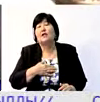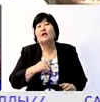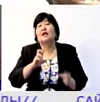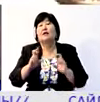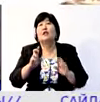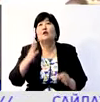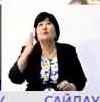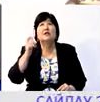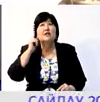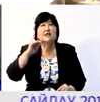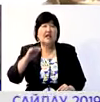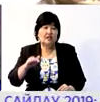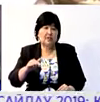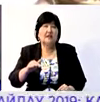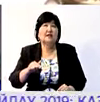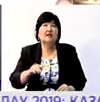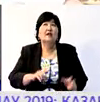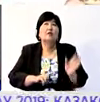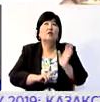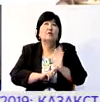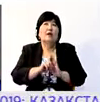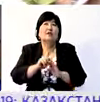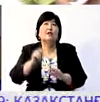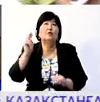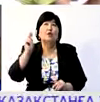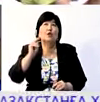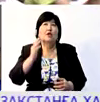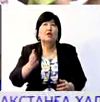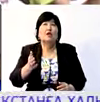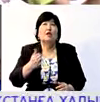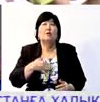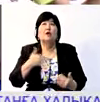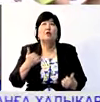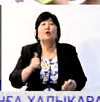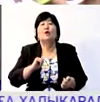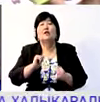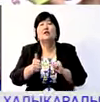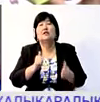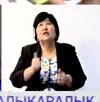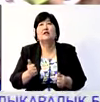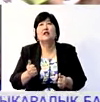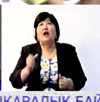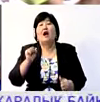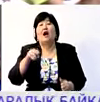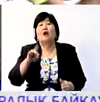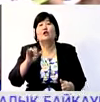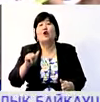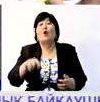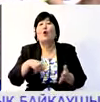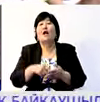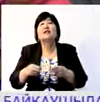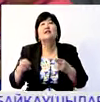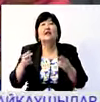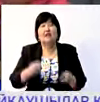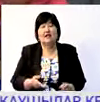5 жасында бастап үйрендім. Мен бүгін жарысқа Атырау қаласынан